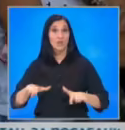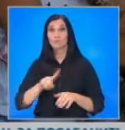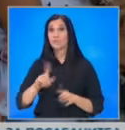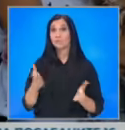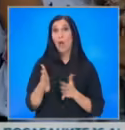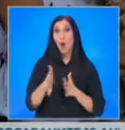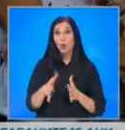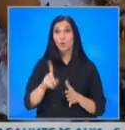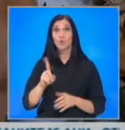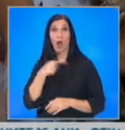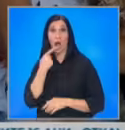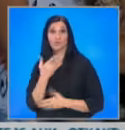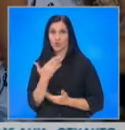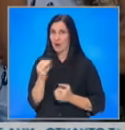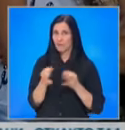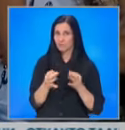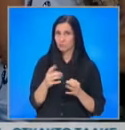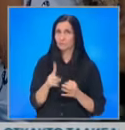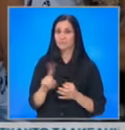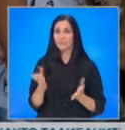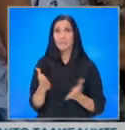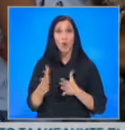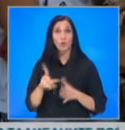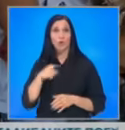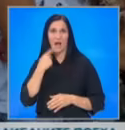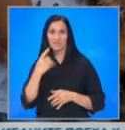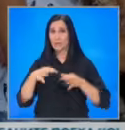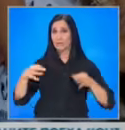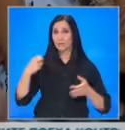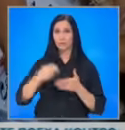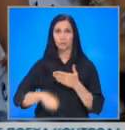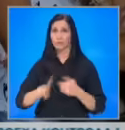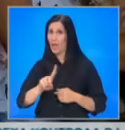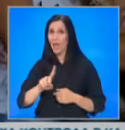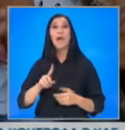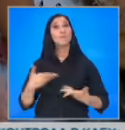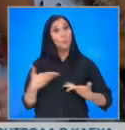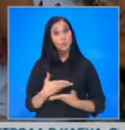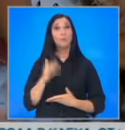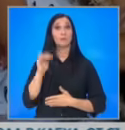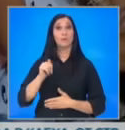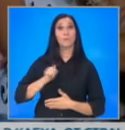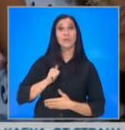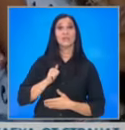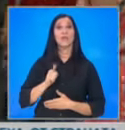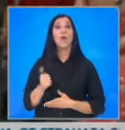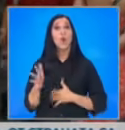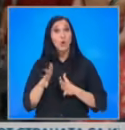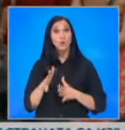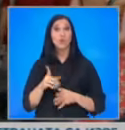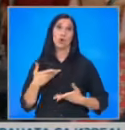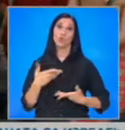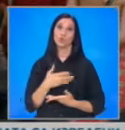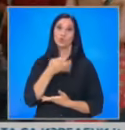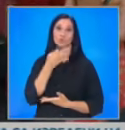сме от хората, които казваме мерките са пълна глупост. Не, нужно е да бъдат пазени хората, но е нужно това да бъде да се случи в училище. Други